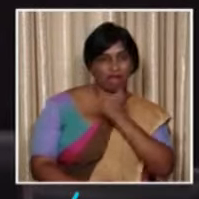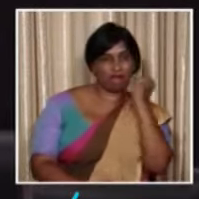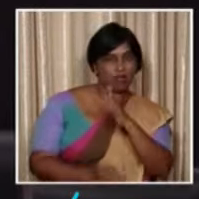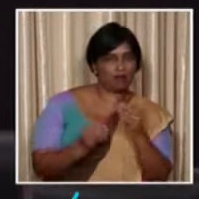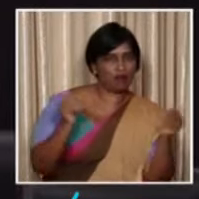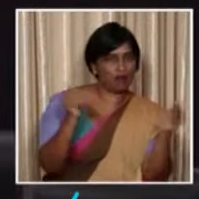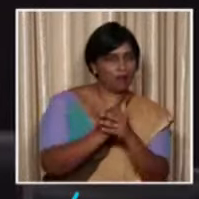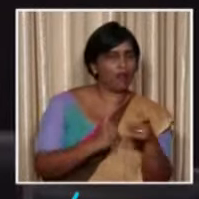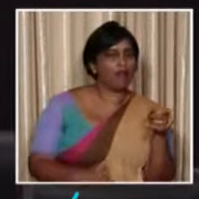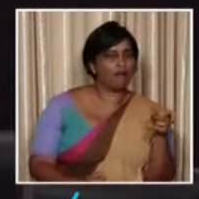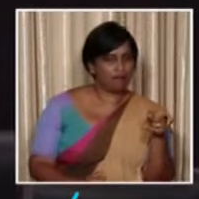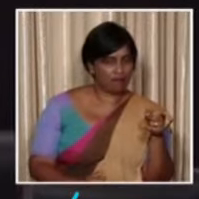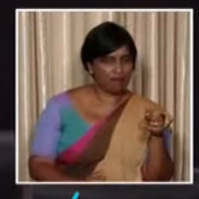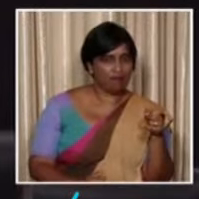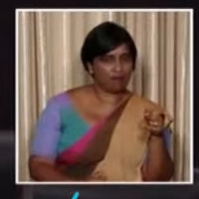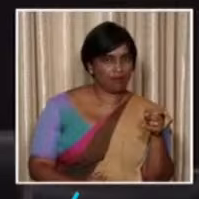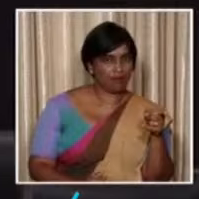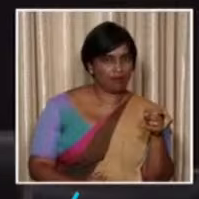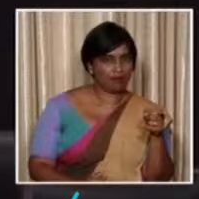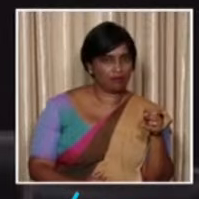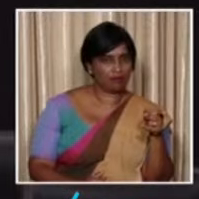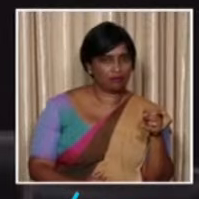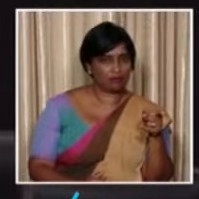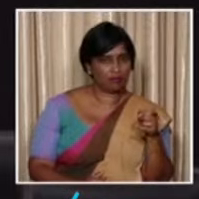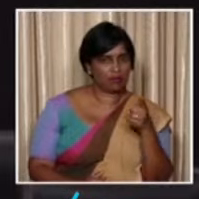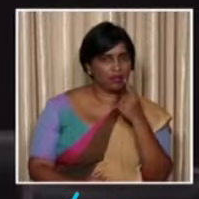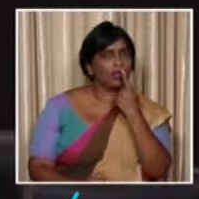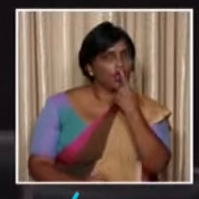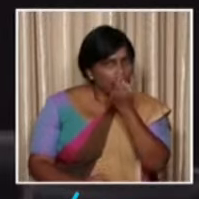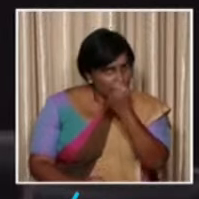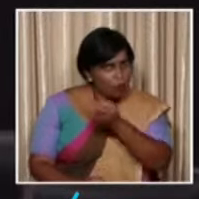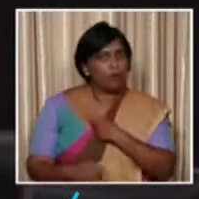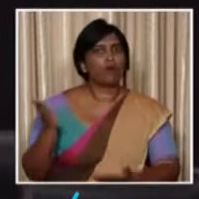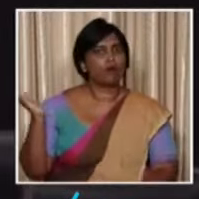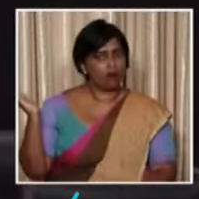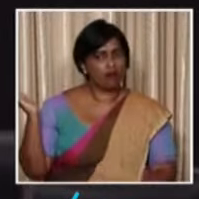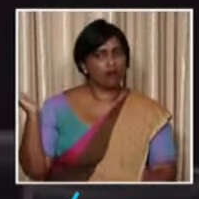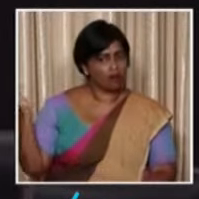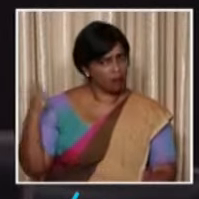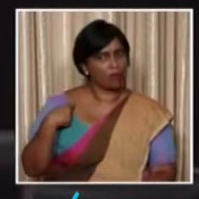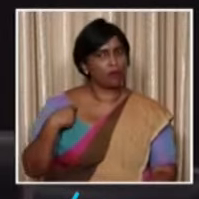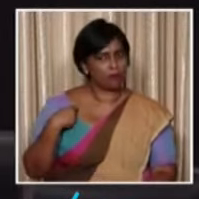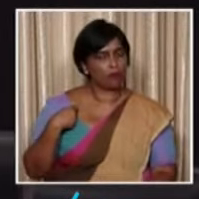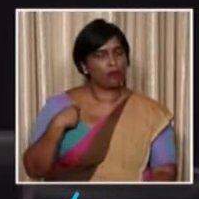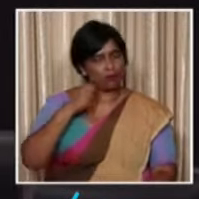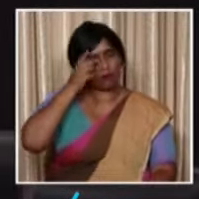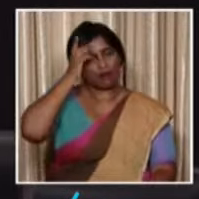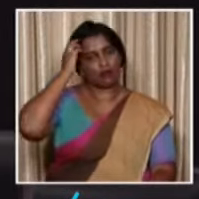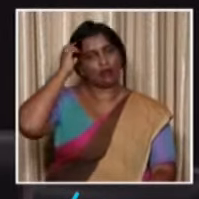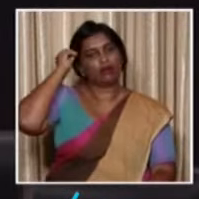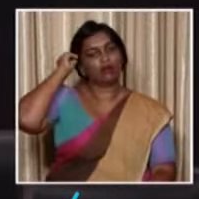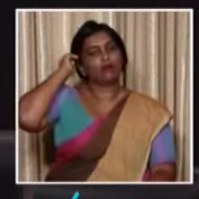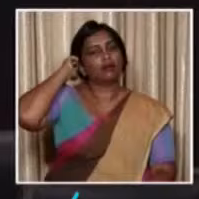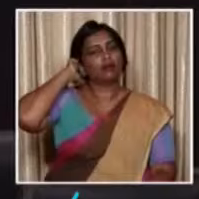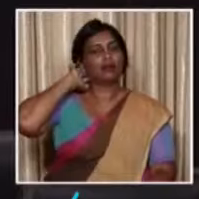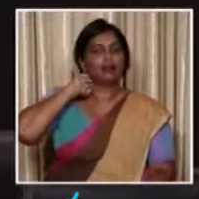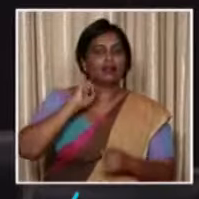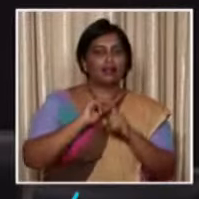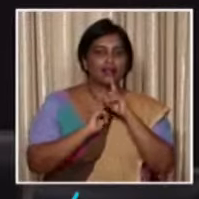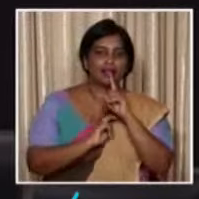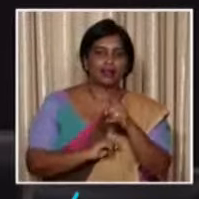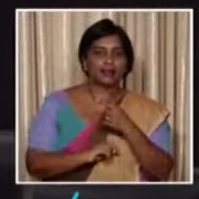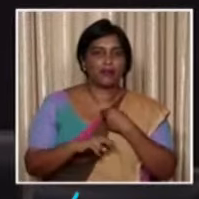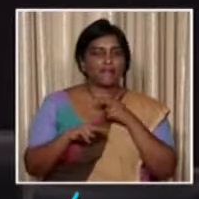යනවා හරි එතුමා ඒක එතුමත් මට කිව්වා හරි එතුමත් මට කිව්වා ඉතින් එතුමා ඒක කියන්නේ